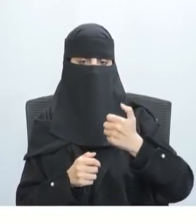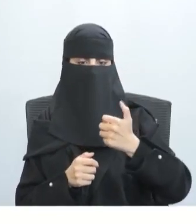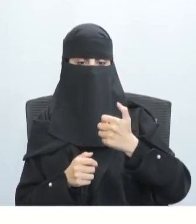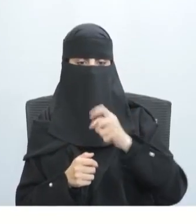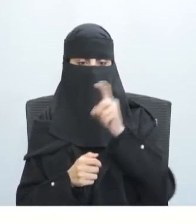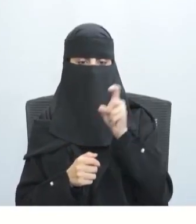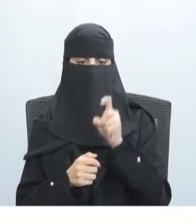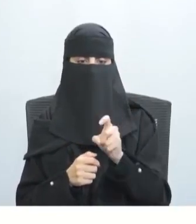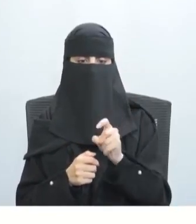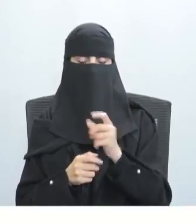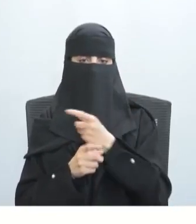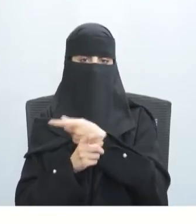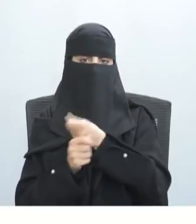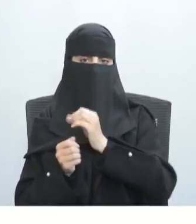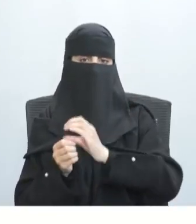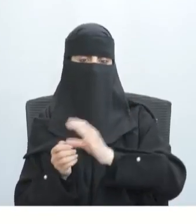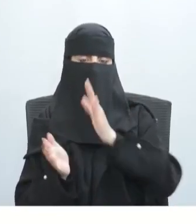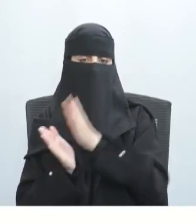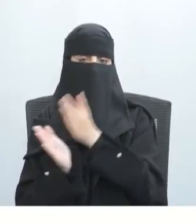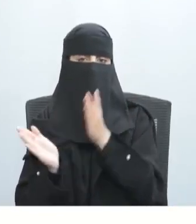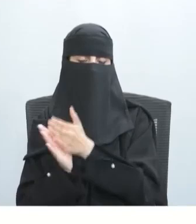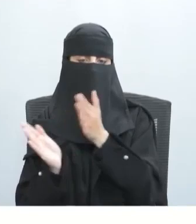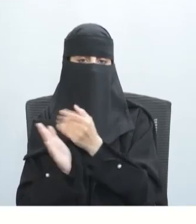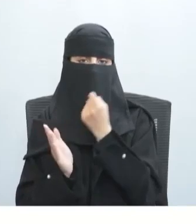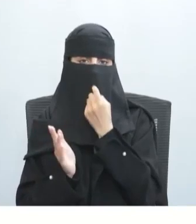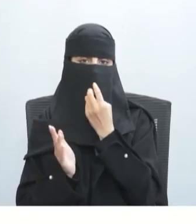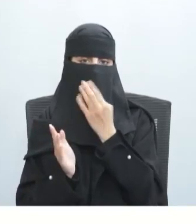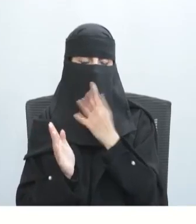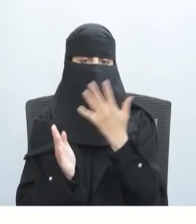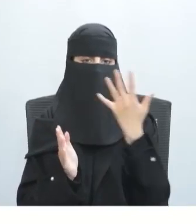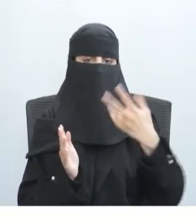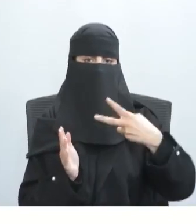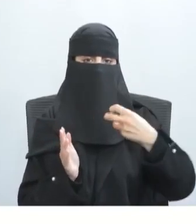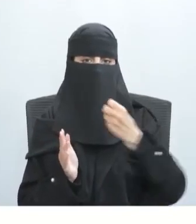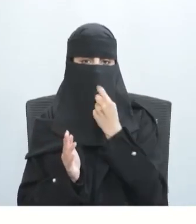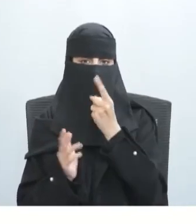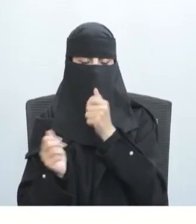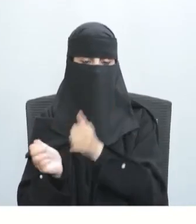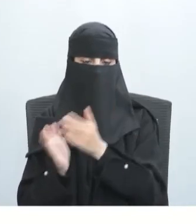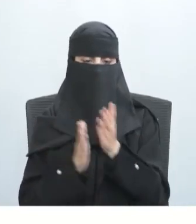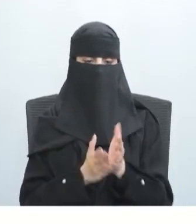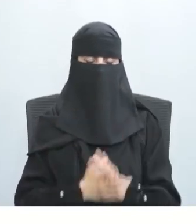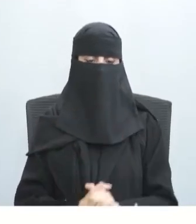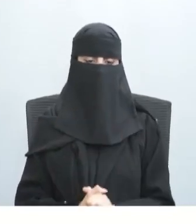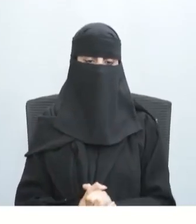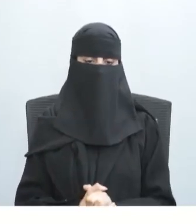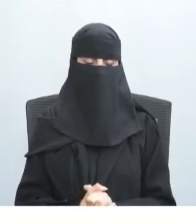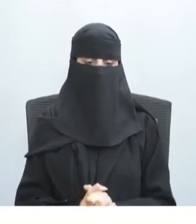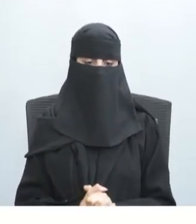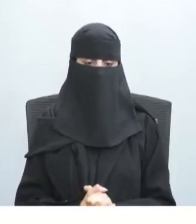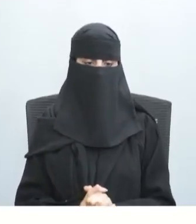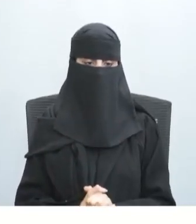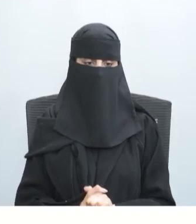65 اذا كان عمرك 40 سنه واودعت مبلغ 1000 ريال في حساب من الحسابات بعائد نسبته